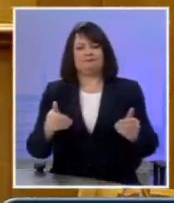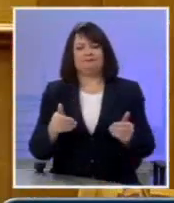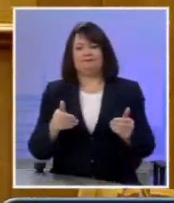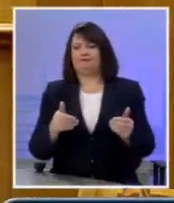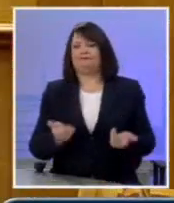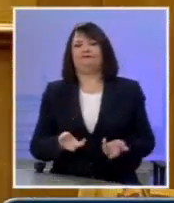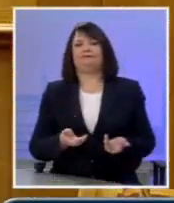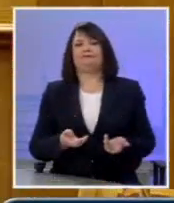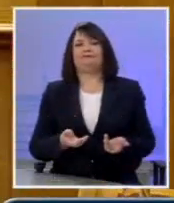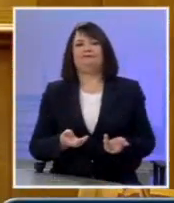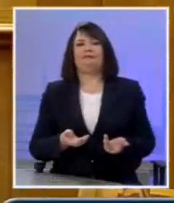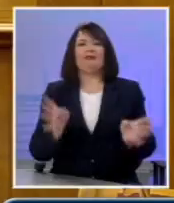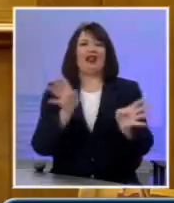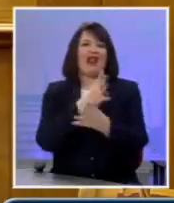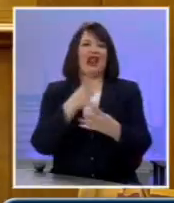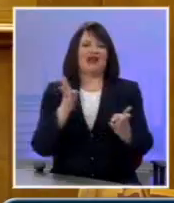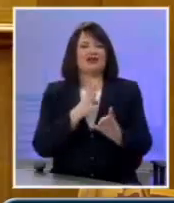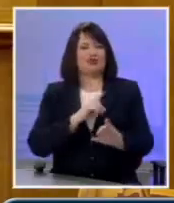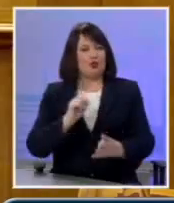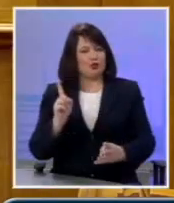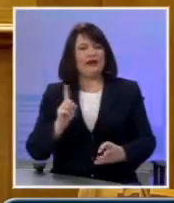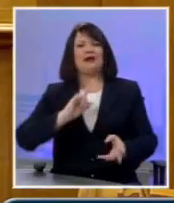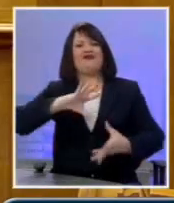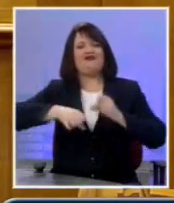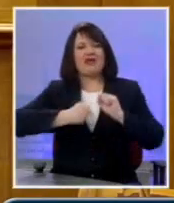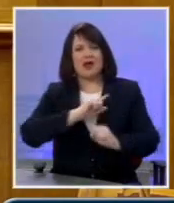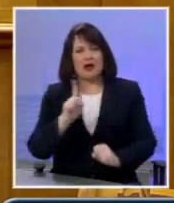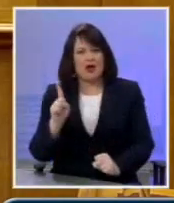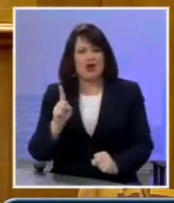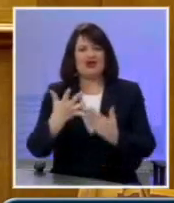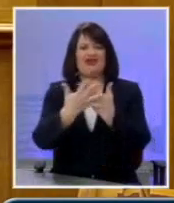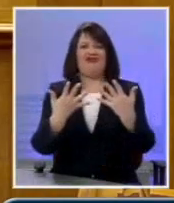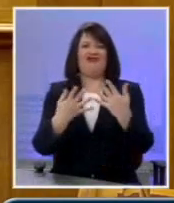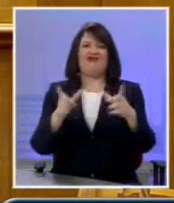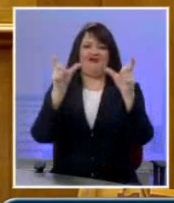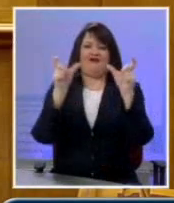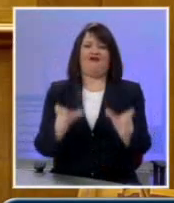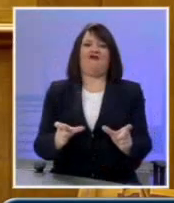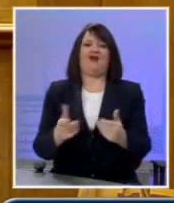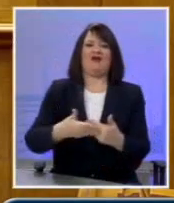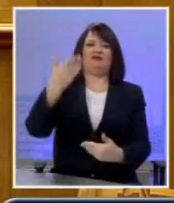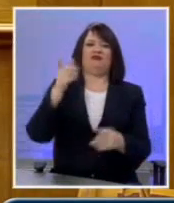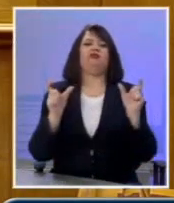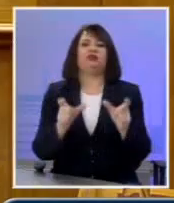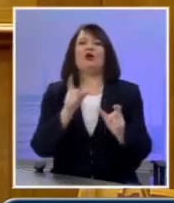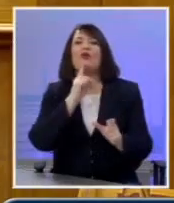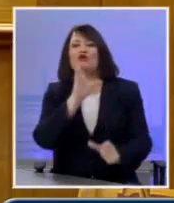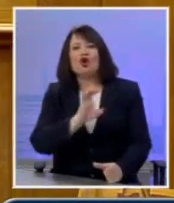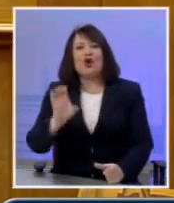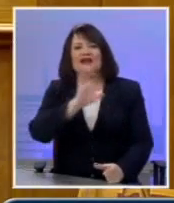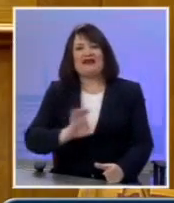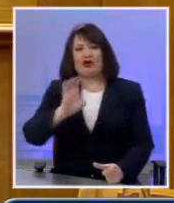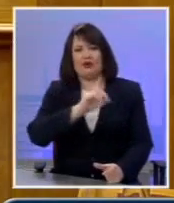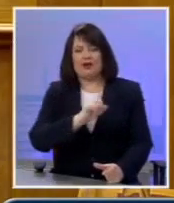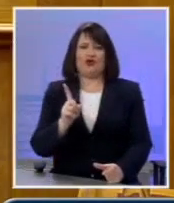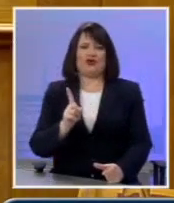βάρβαρο λαϊκισμό της βίας, των φραχτών και των τυχών που υψώνονται σήμερα στην Ευρώπη και